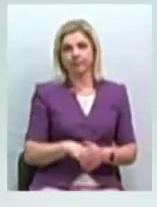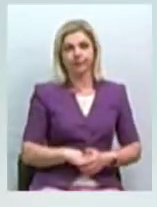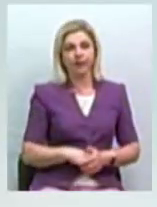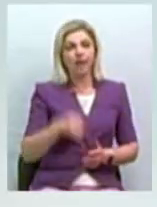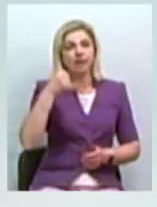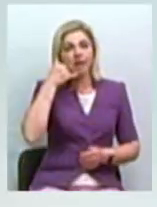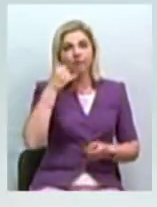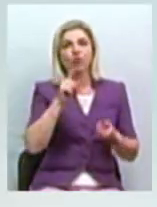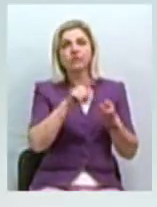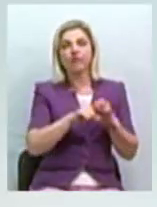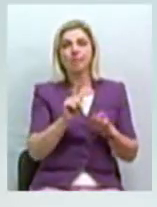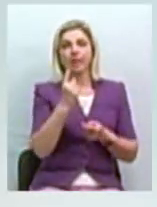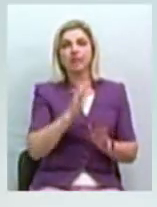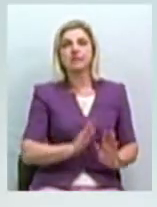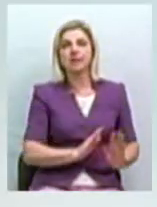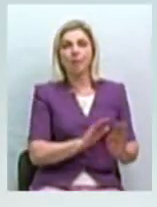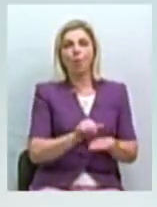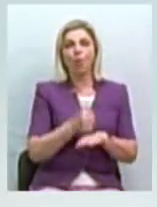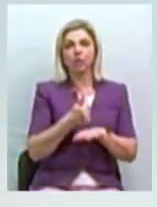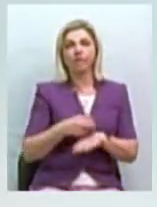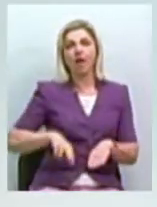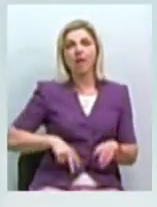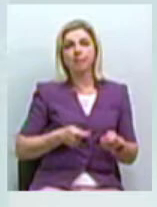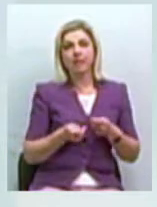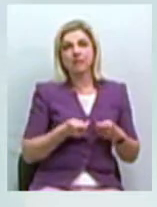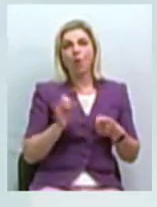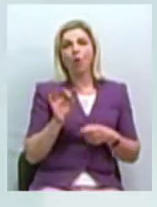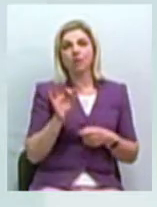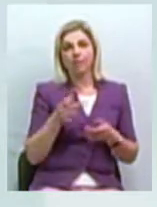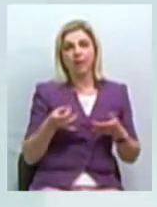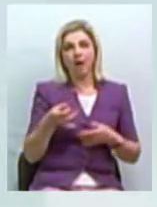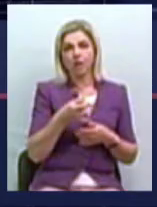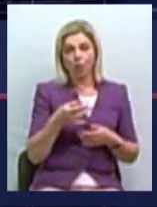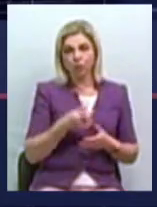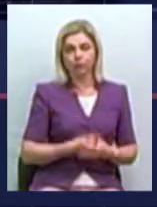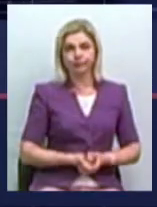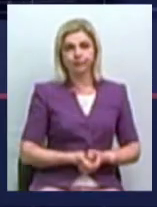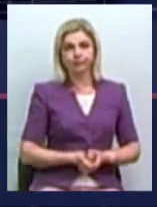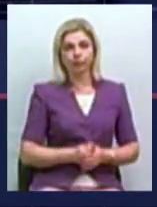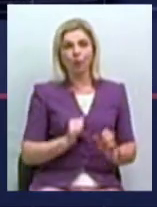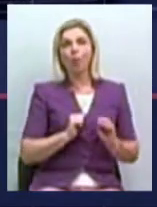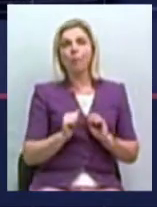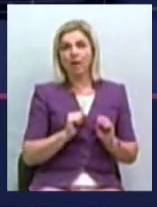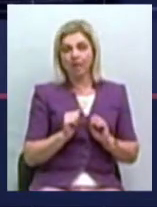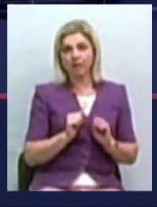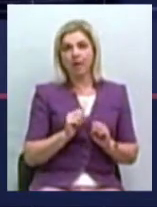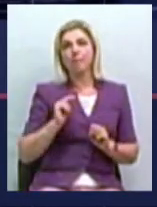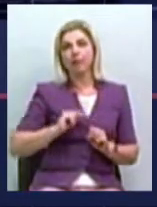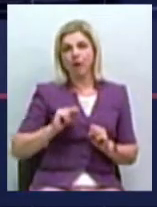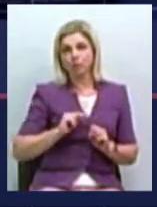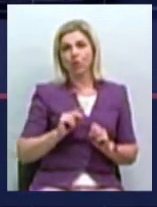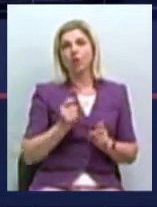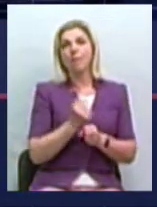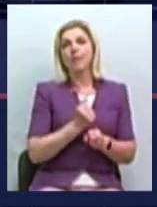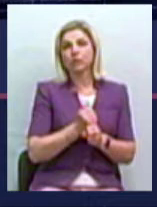Телефоном ми зв'язали з першим заступником голови адміністрації Корабельного району Олександром Гвозденком. Управління комунальних відпрацювало якусь